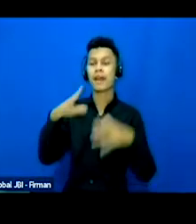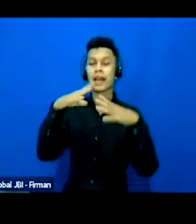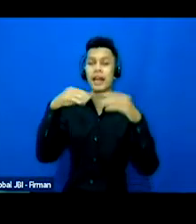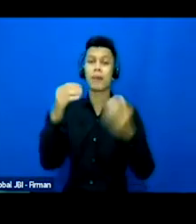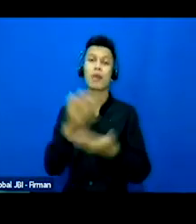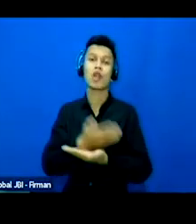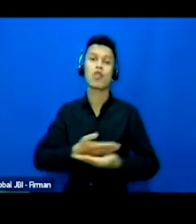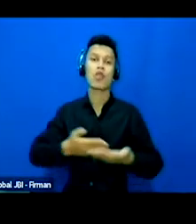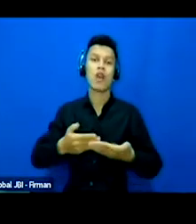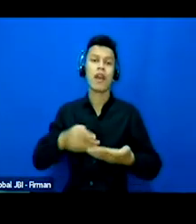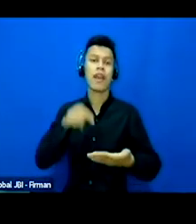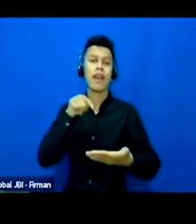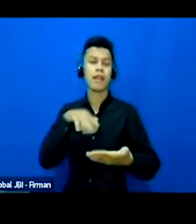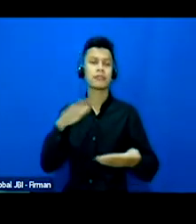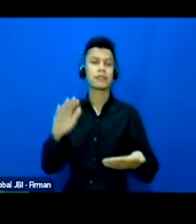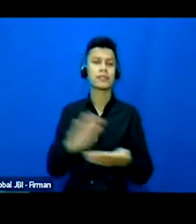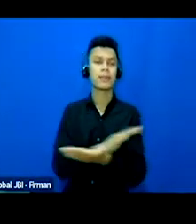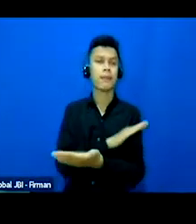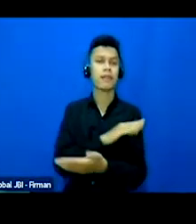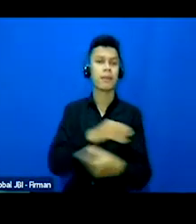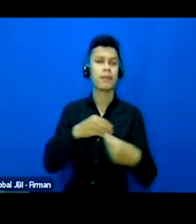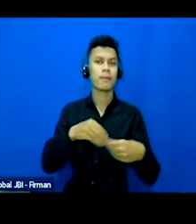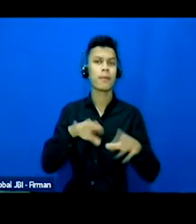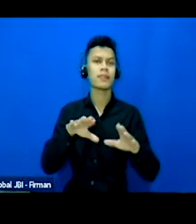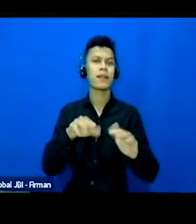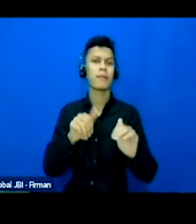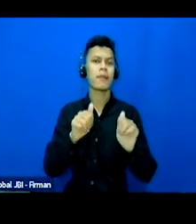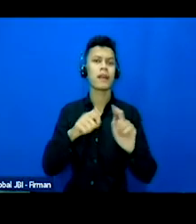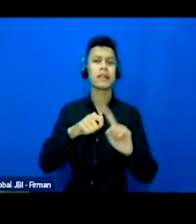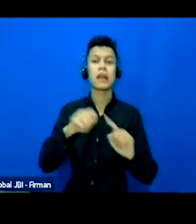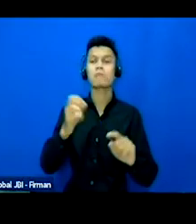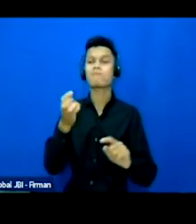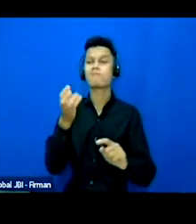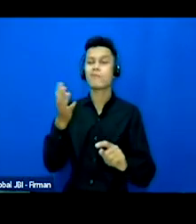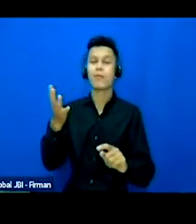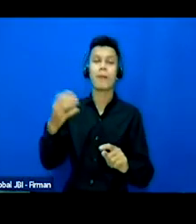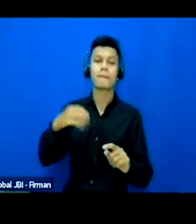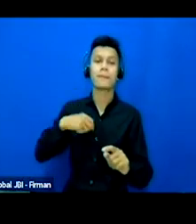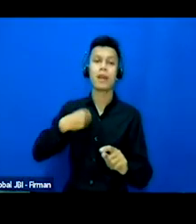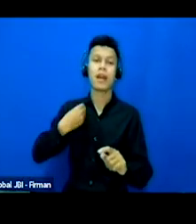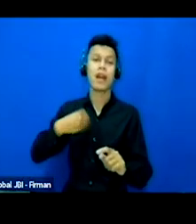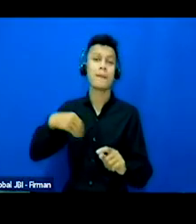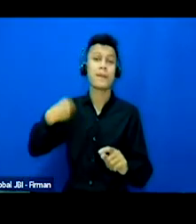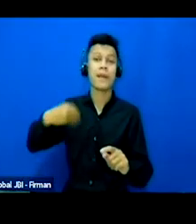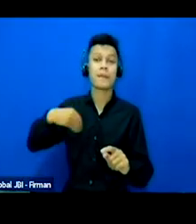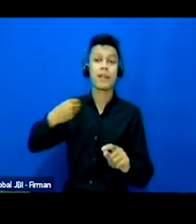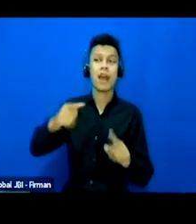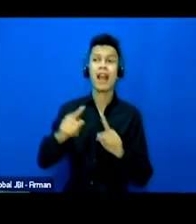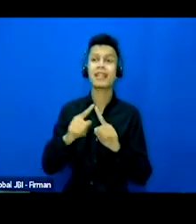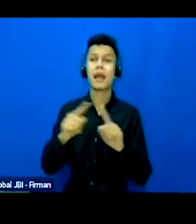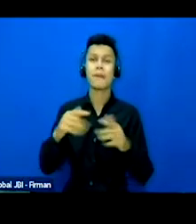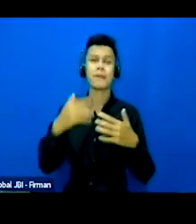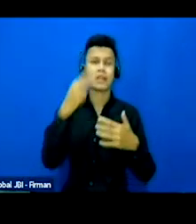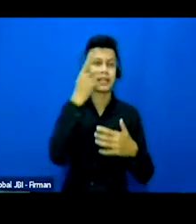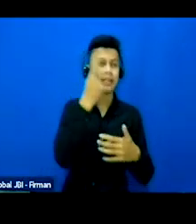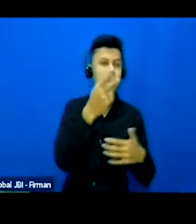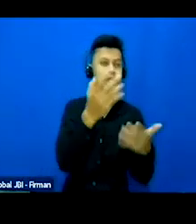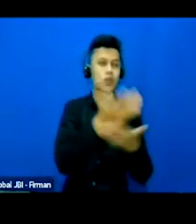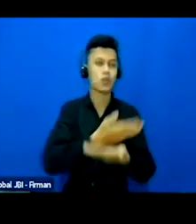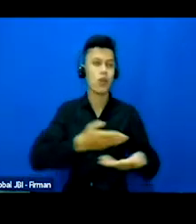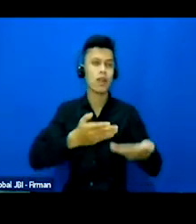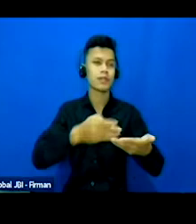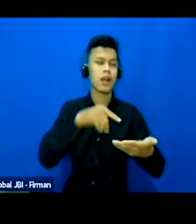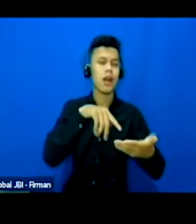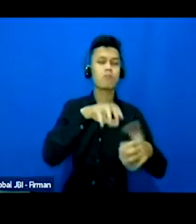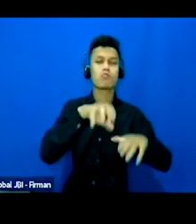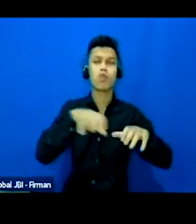dilihat sebagai kesempatan pemasaran yang baik bagi berbagai pihak namun pada praktiknya produksi hijau dinilai Hai